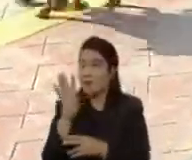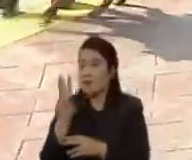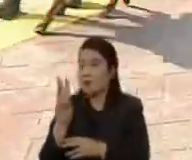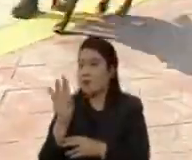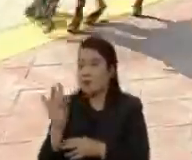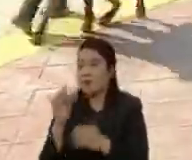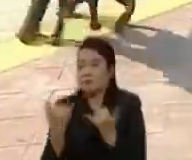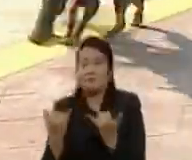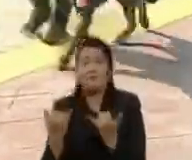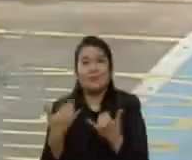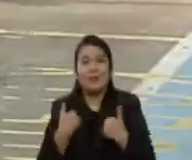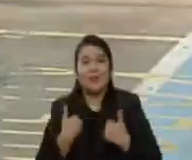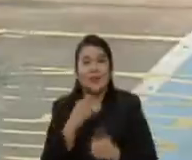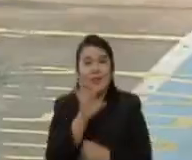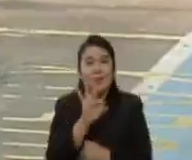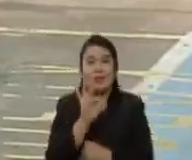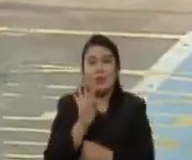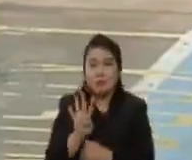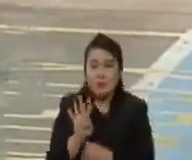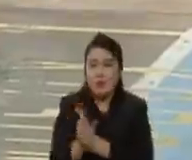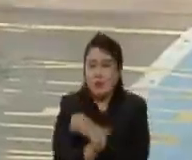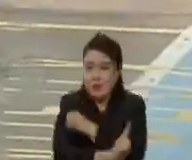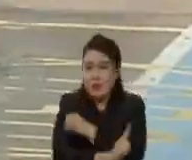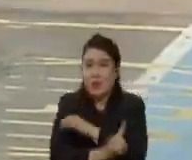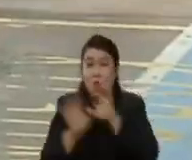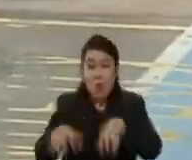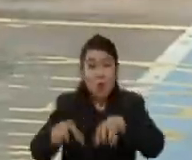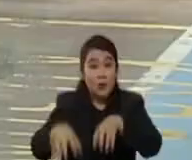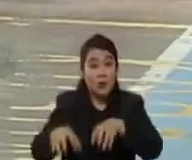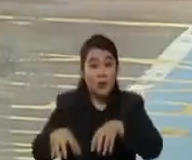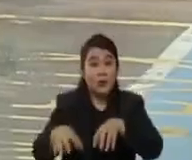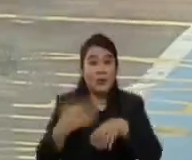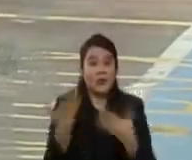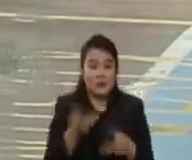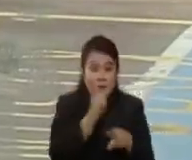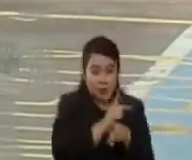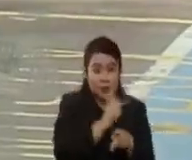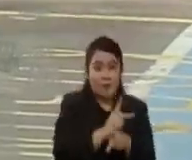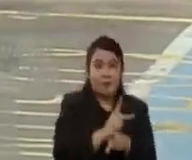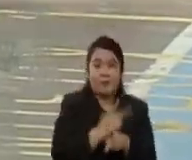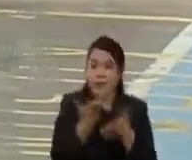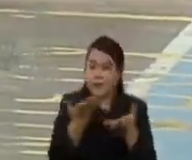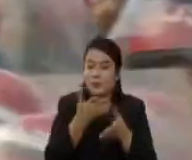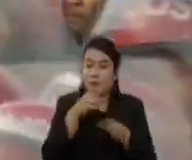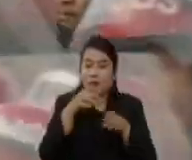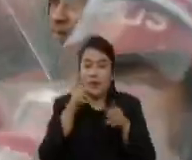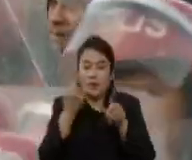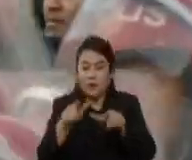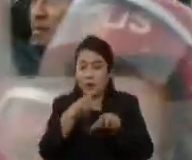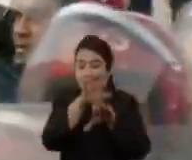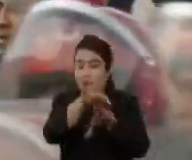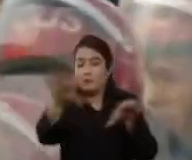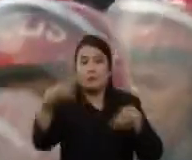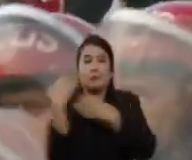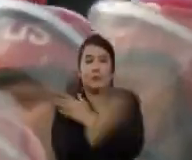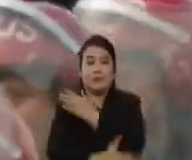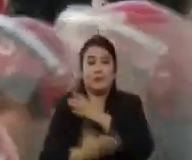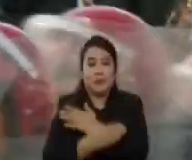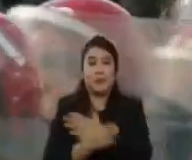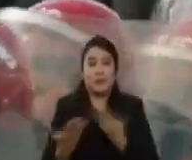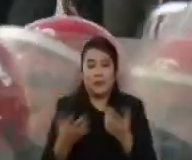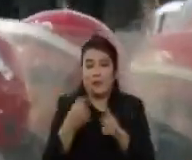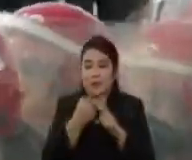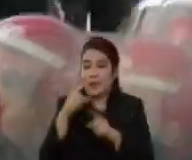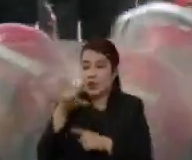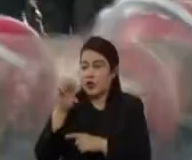dan kini mempunyai 94 ekor anjing yang ditempatkan di seluruh negara terdiri daripada Barker